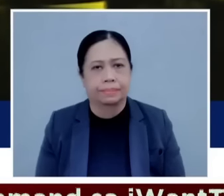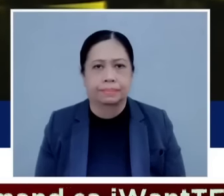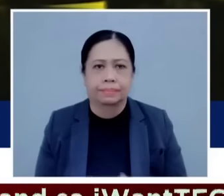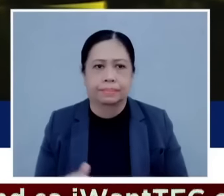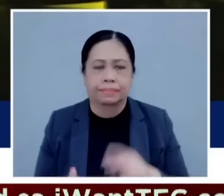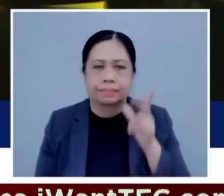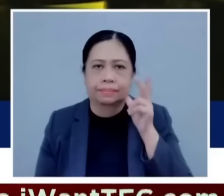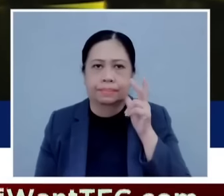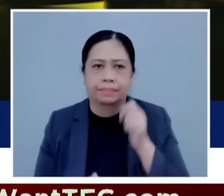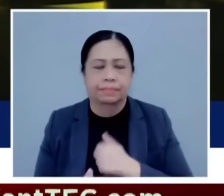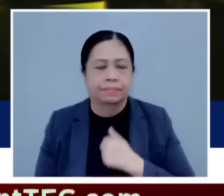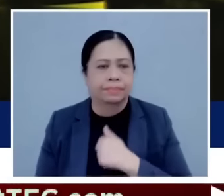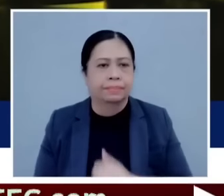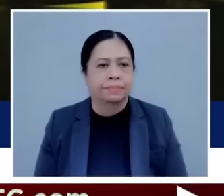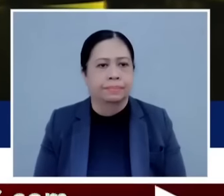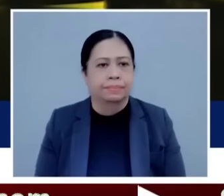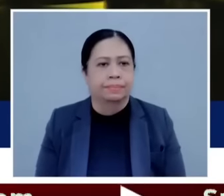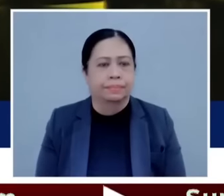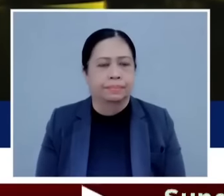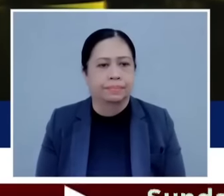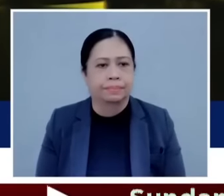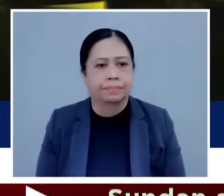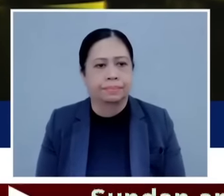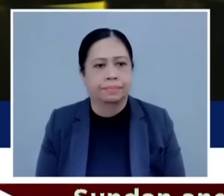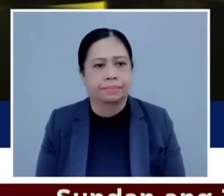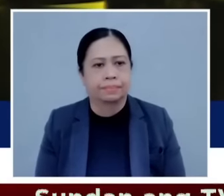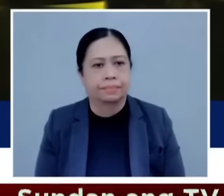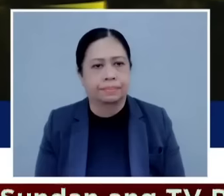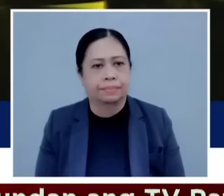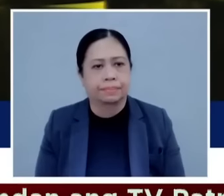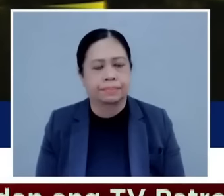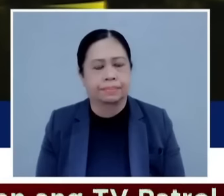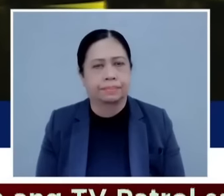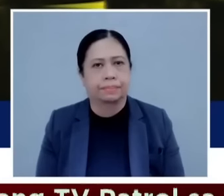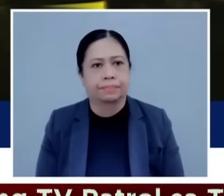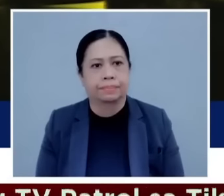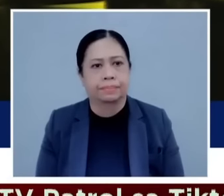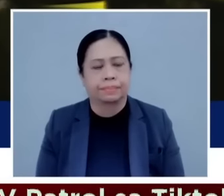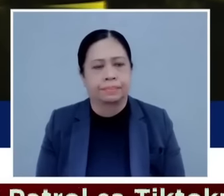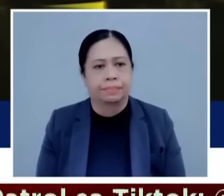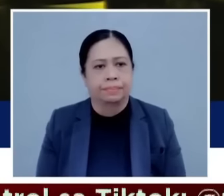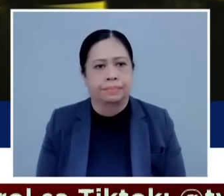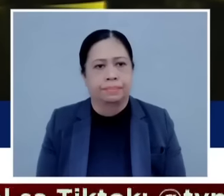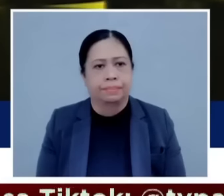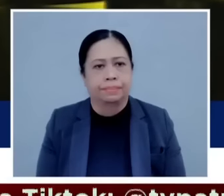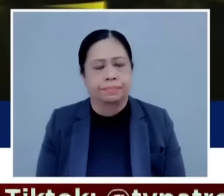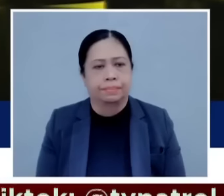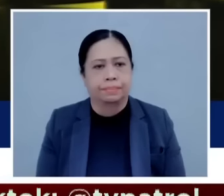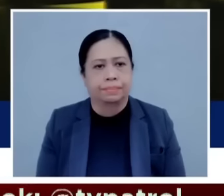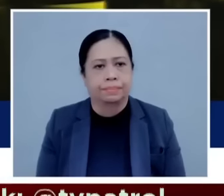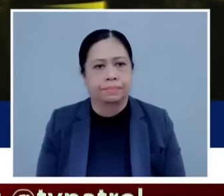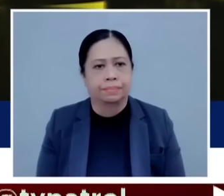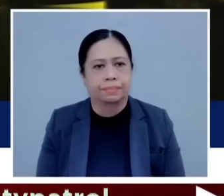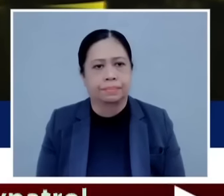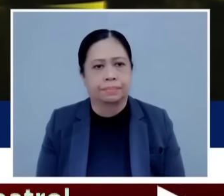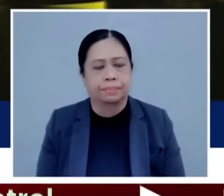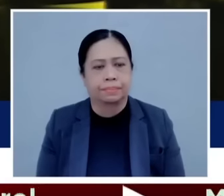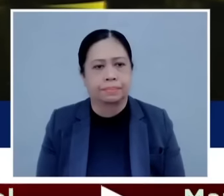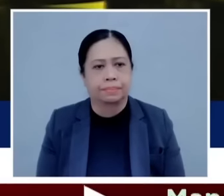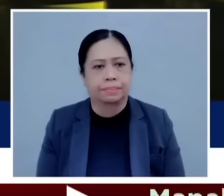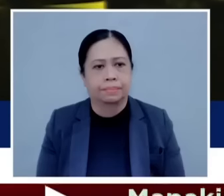ng lokal na pamahalaan para magbigay ng tulong. At humihingi rin sila ng pag-unawa sa publiko dahil maging sila